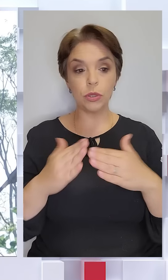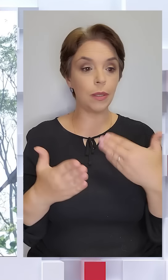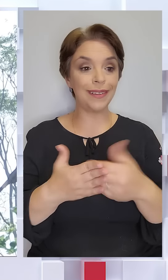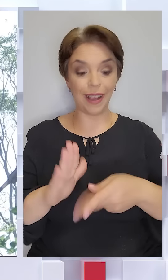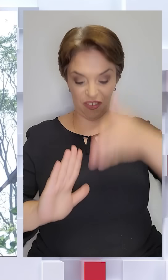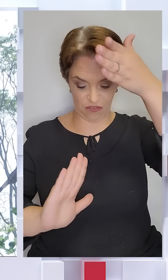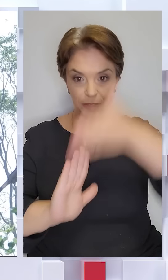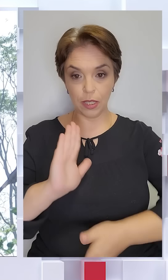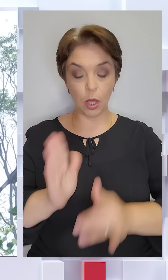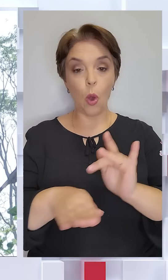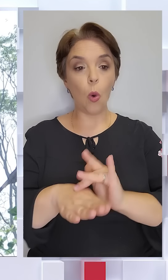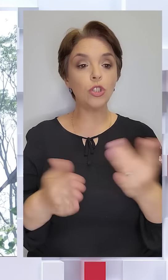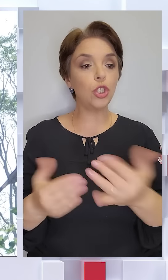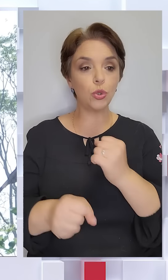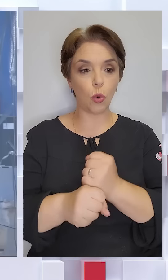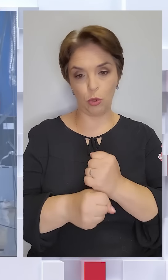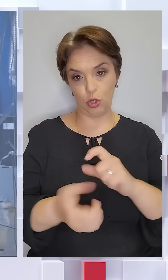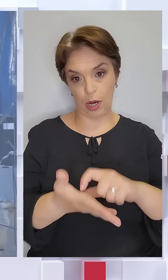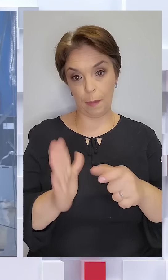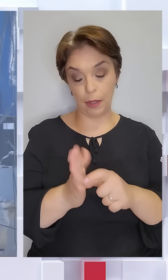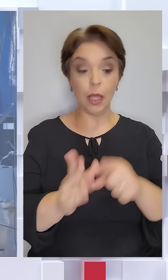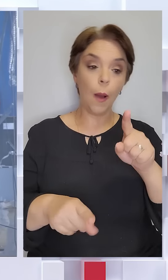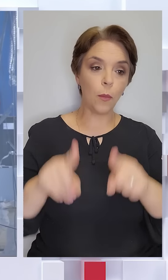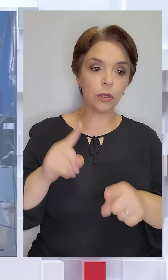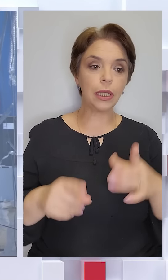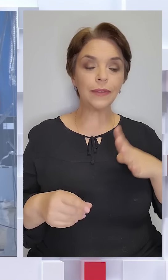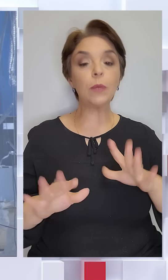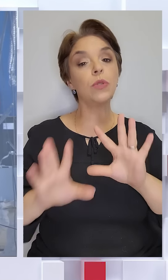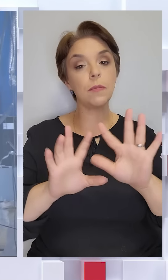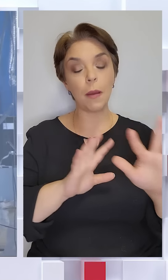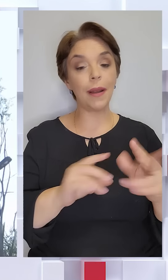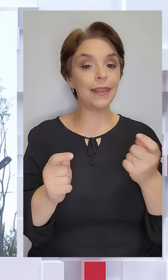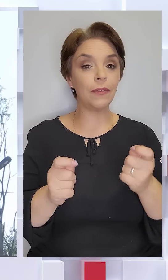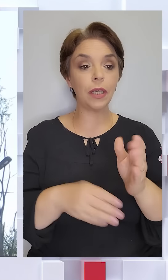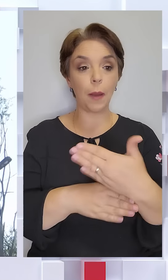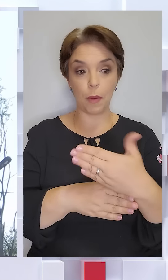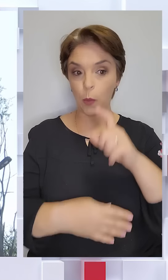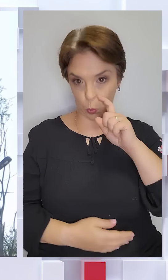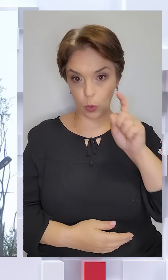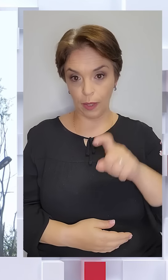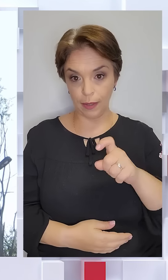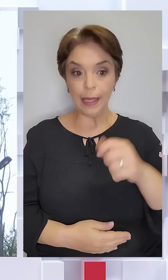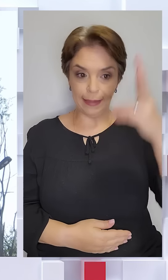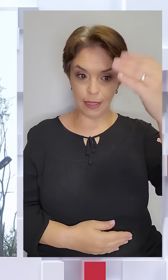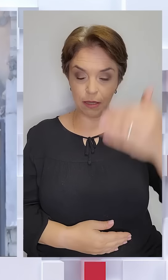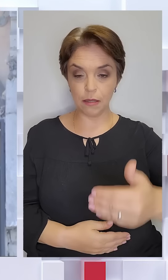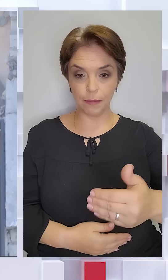наче відрізало, оголюючи чиїсь робочі кабінети. Подекуди втримались меблі та невеликий прапор України на